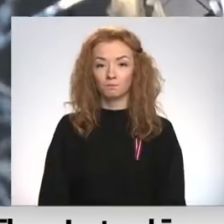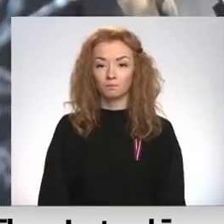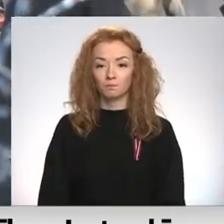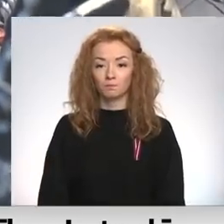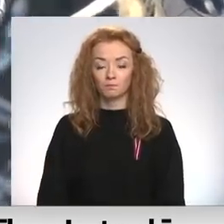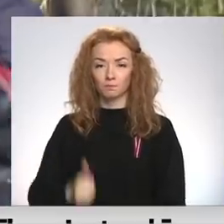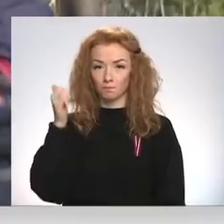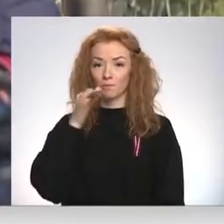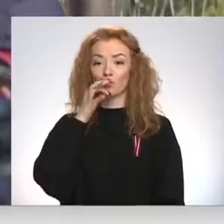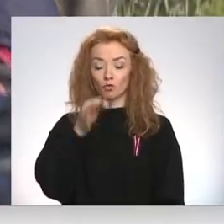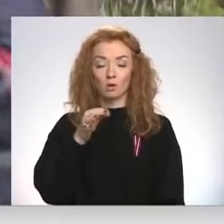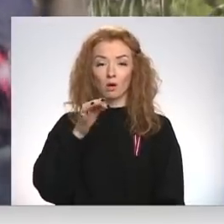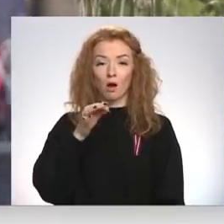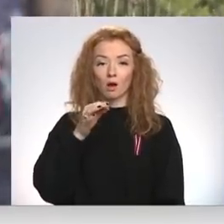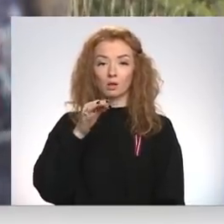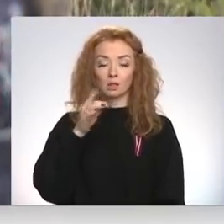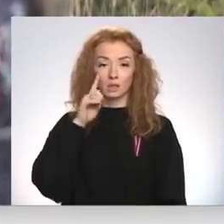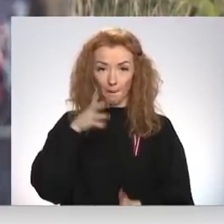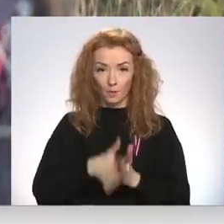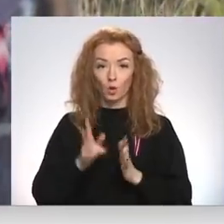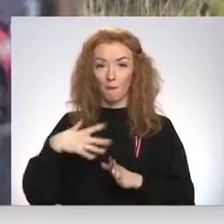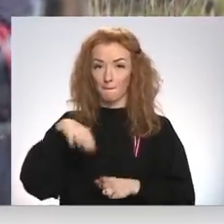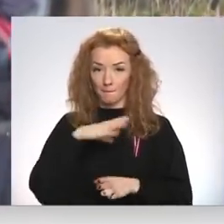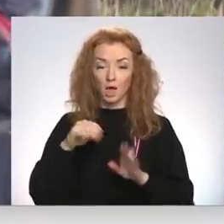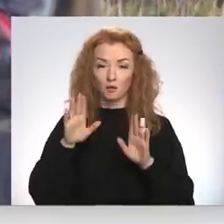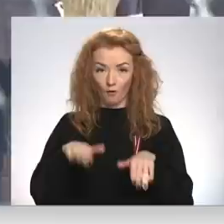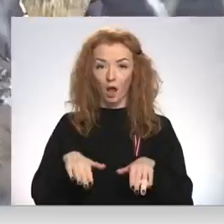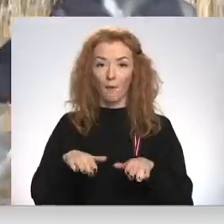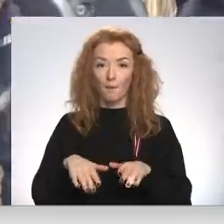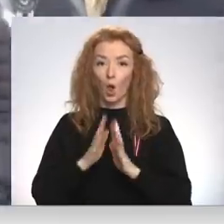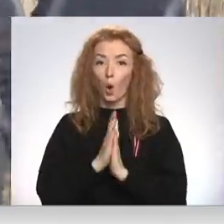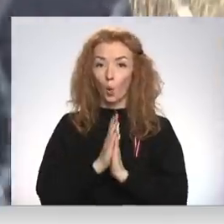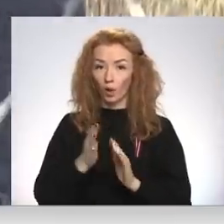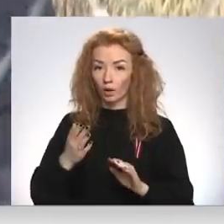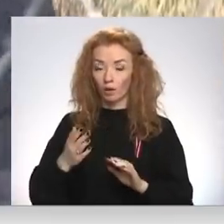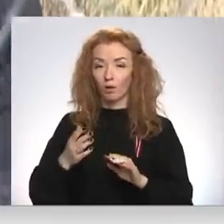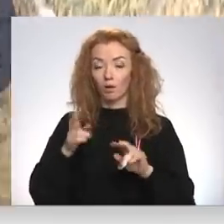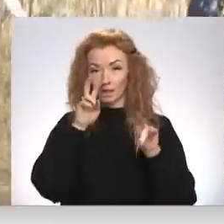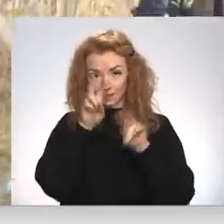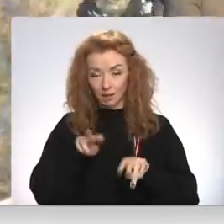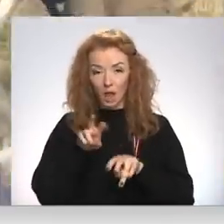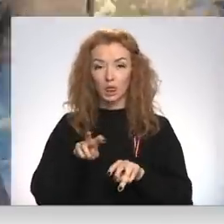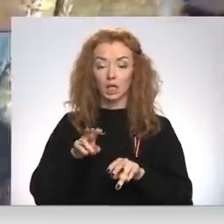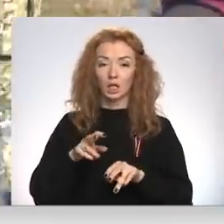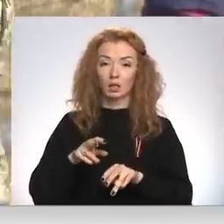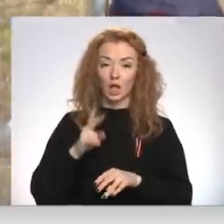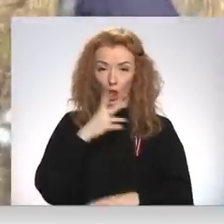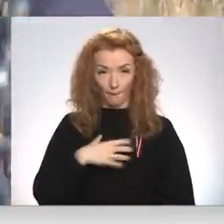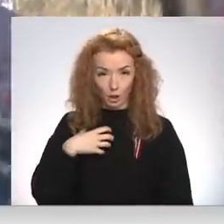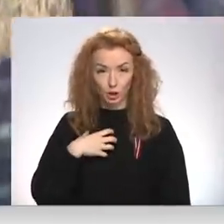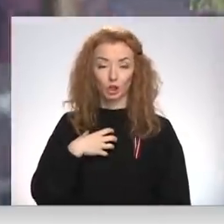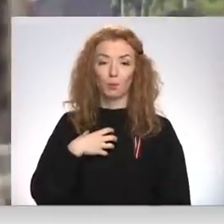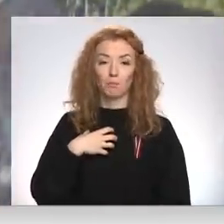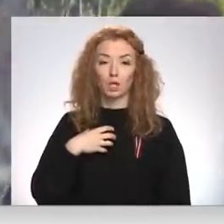Es nebūtu nevar izslēgt, ka mēs varētu nākt ar šādu lūgumu izskatīt nepieciešamību